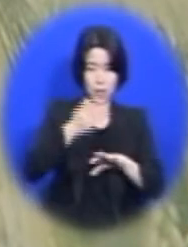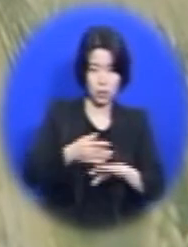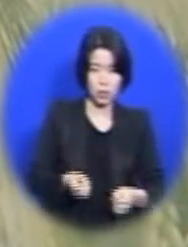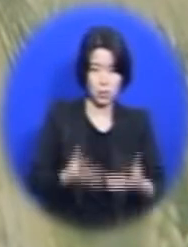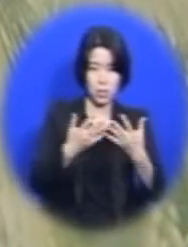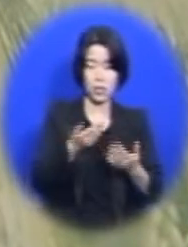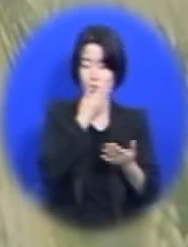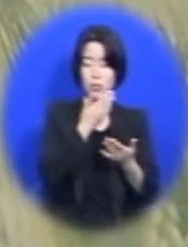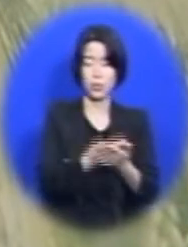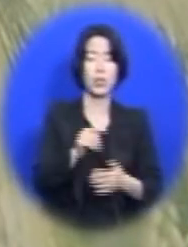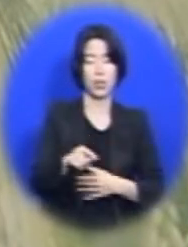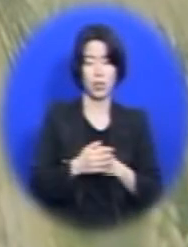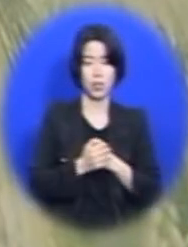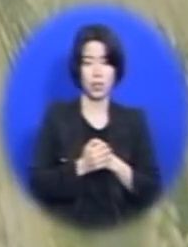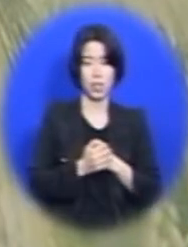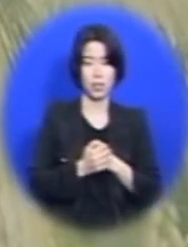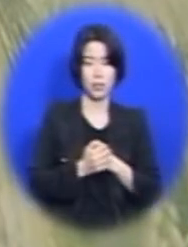맥주감사절이 그렇게 중요했던 것이에요.